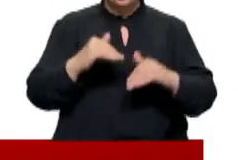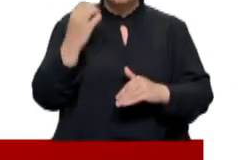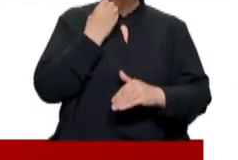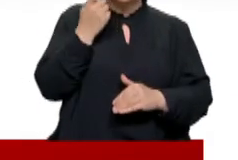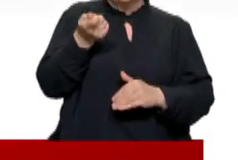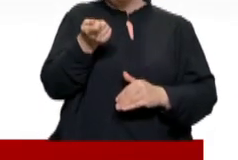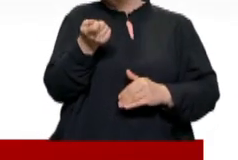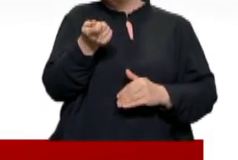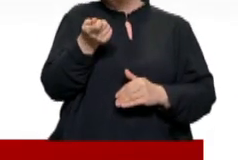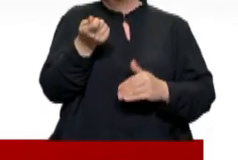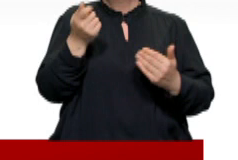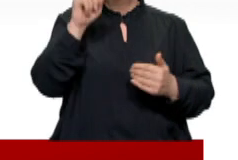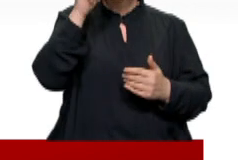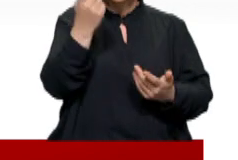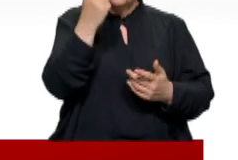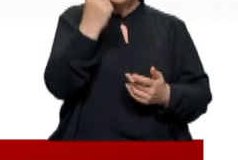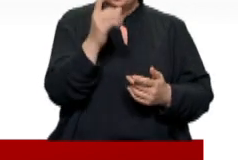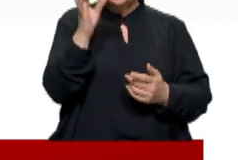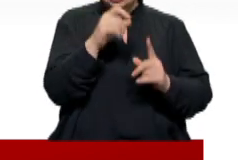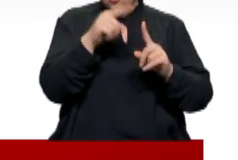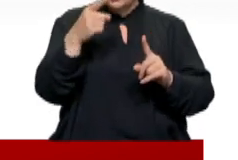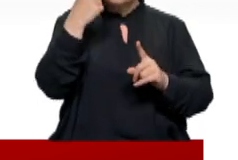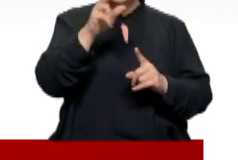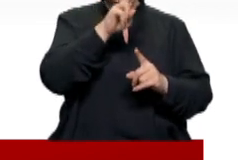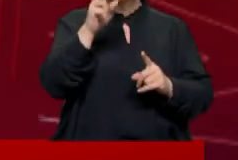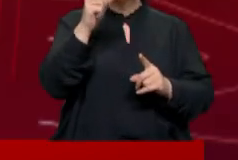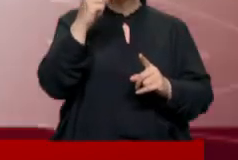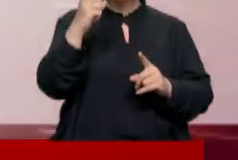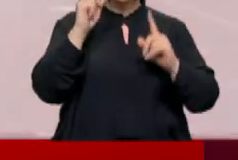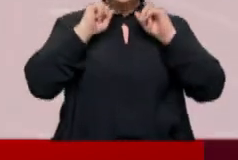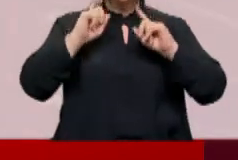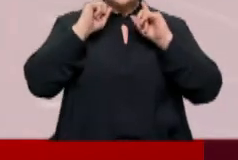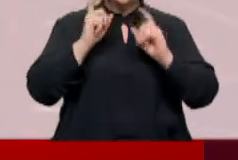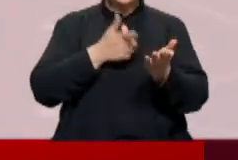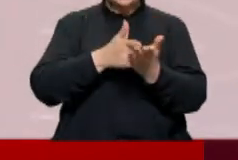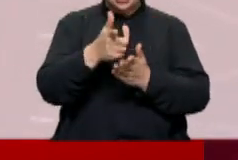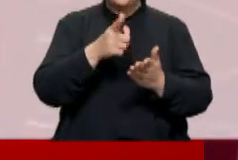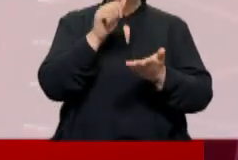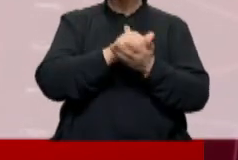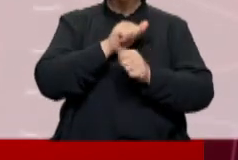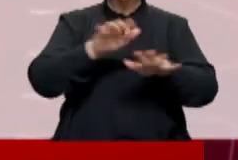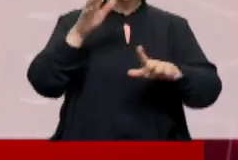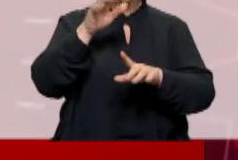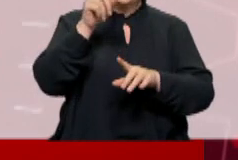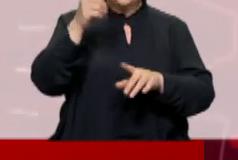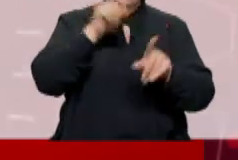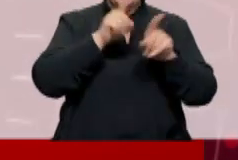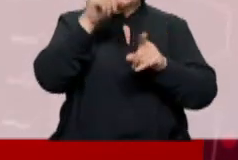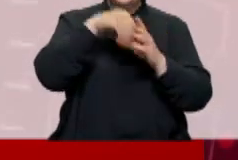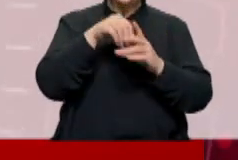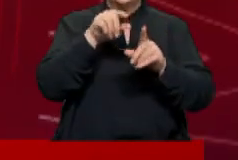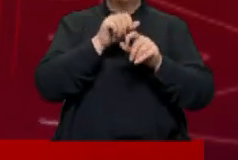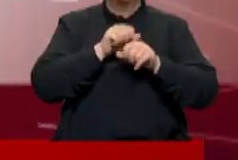borcunu ödeyemiyor üretici. Sadece 1 Ocak'tan bu yana 1792 icralık tarla basın ilan kurumunun internet sitesinde